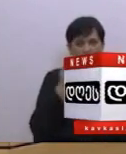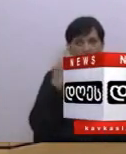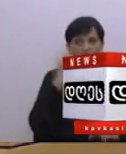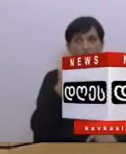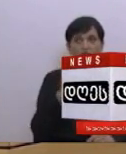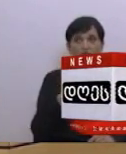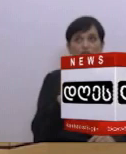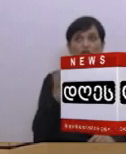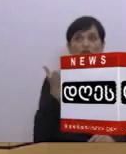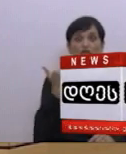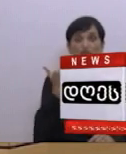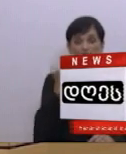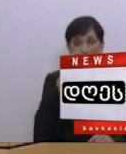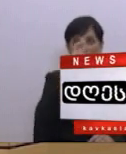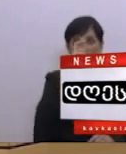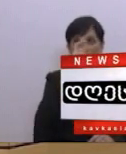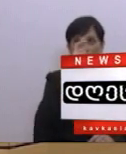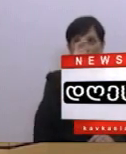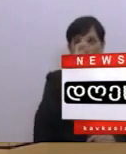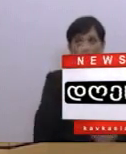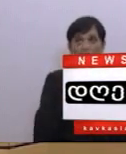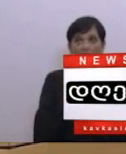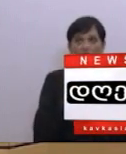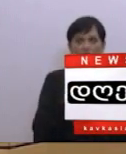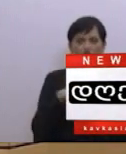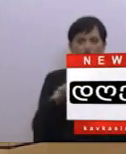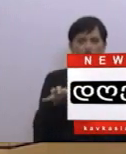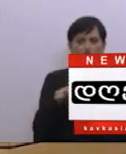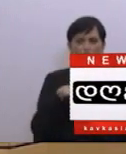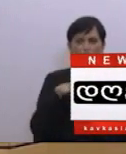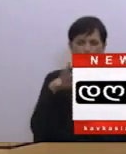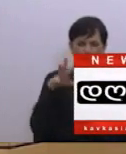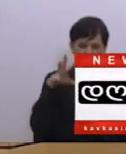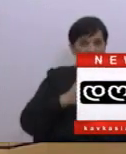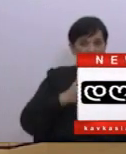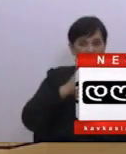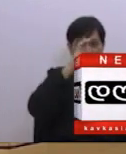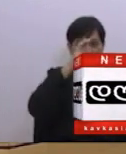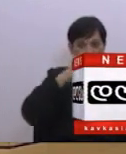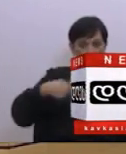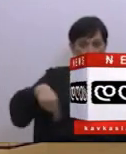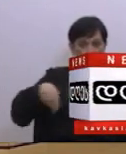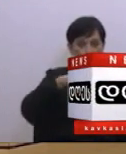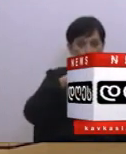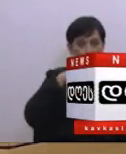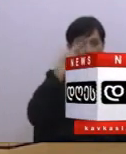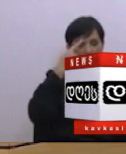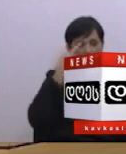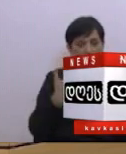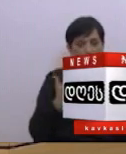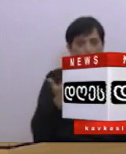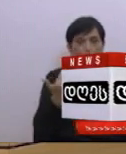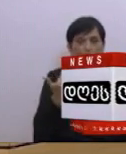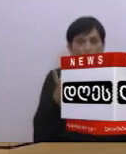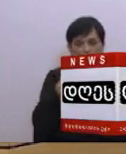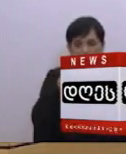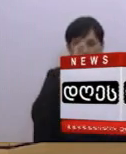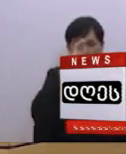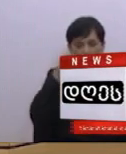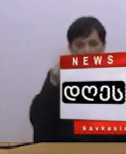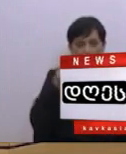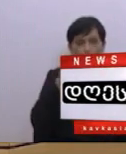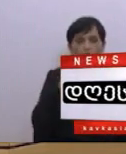რომ თქვენი ხელისუფლება არის კორუფციაში ჩაფლობილი ხელისუფლება. წარმოუდგენელია თქვენ იყოთ ხელისუფლება,